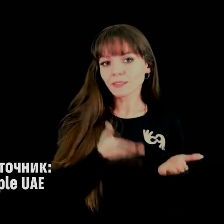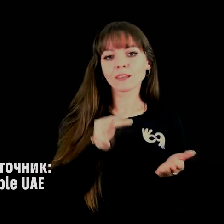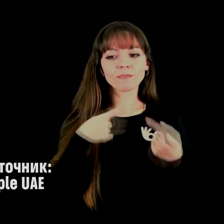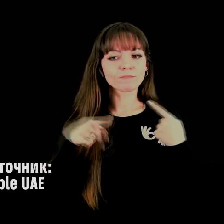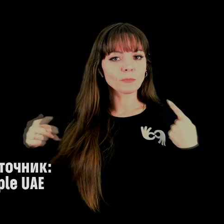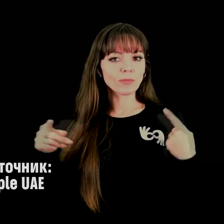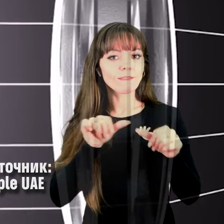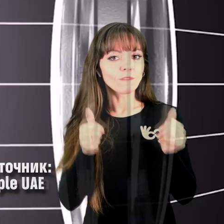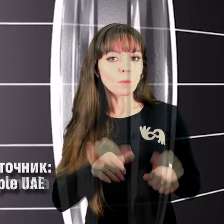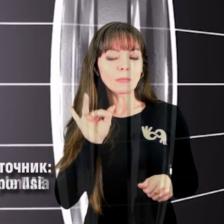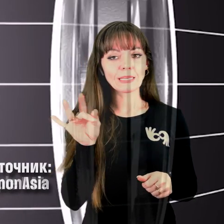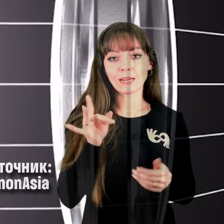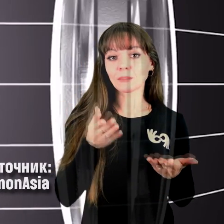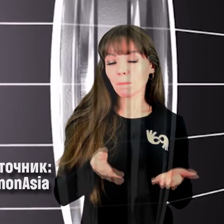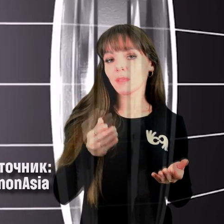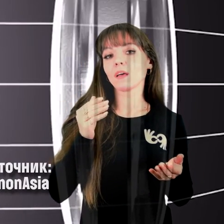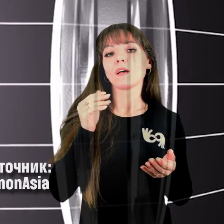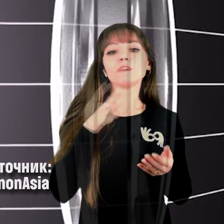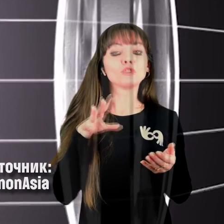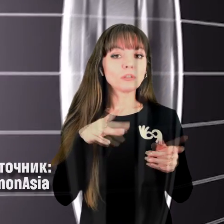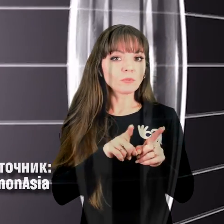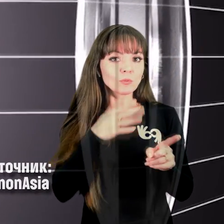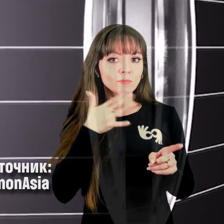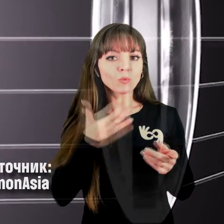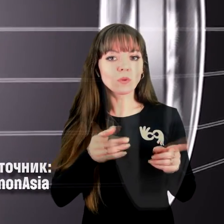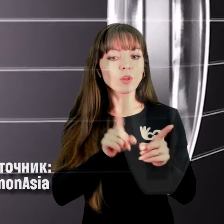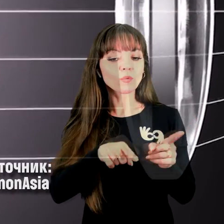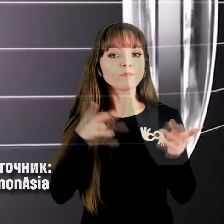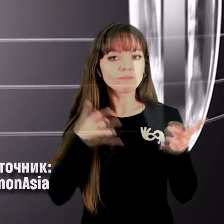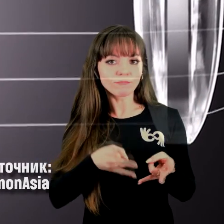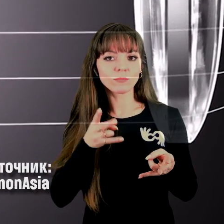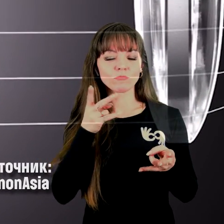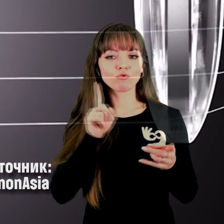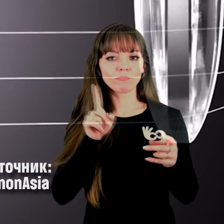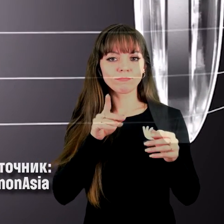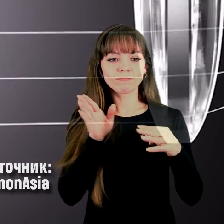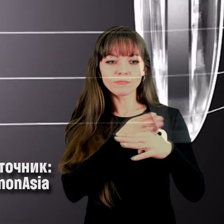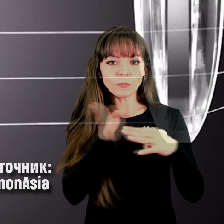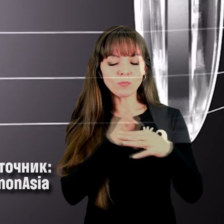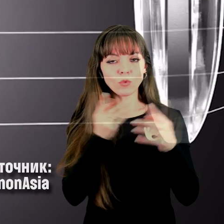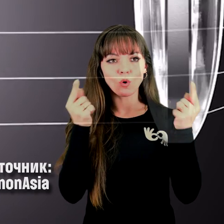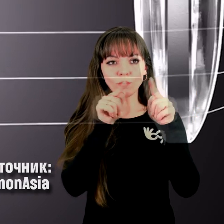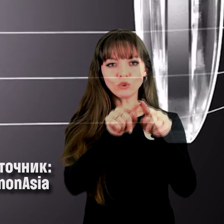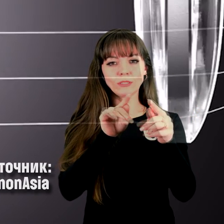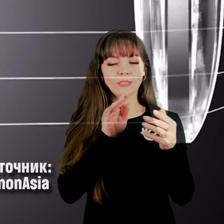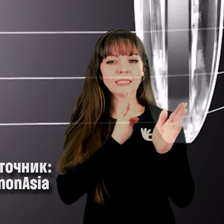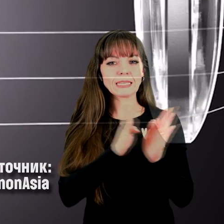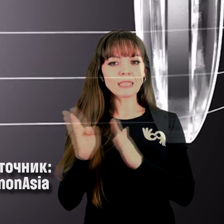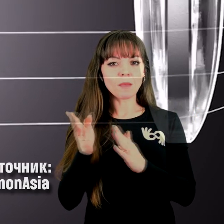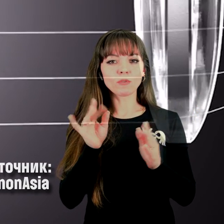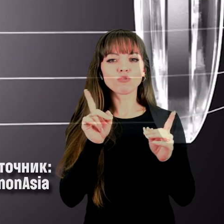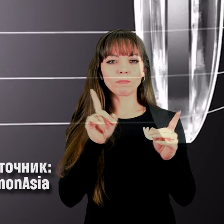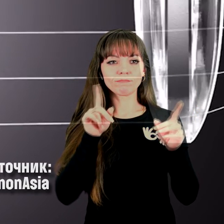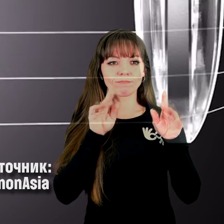размером. Зачем столько? Такое количество необходимо, чтобы устранять разного рода аберрации оптической системы. Ну или, проще говоря,